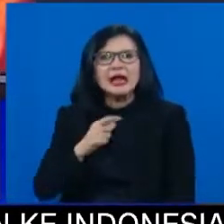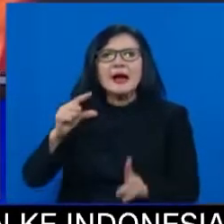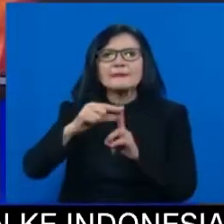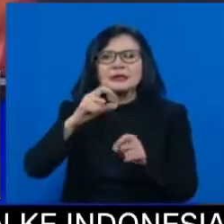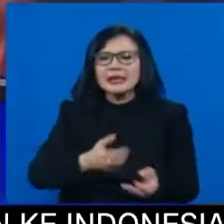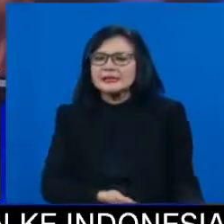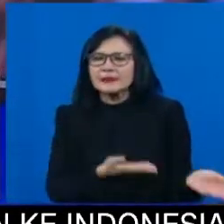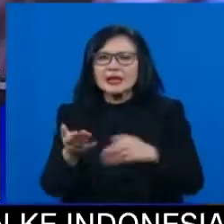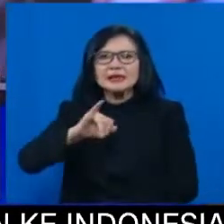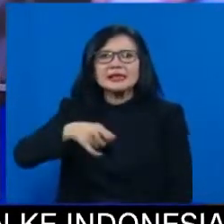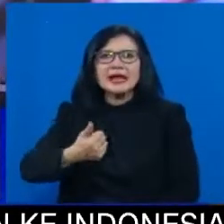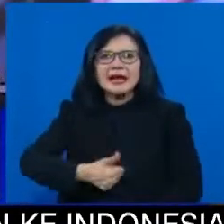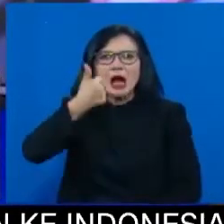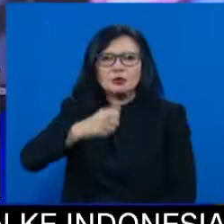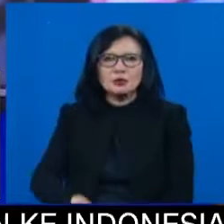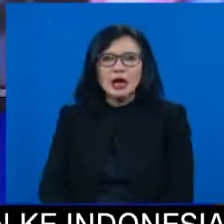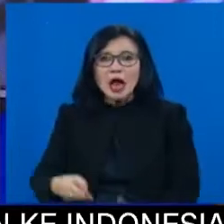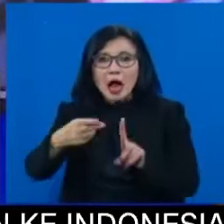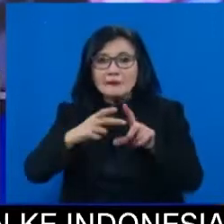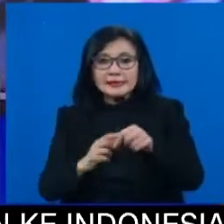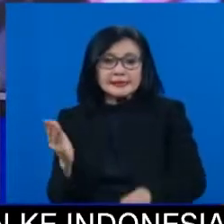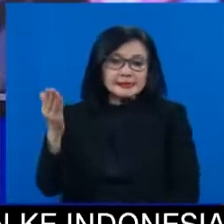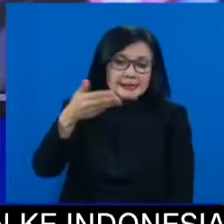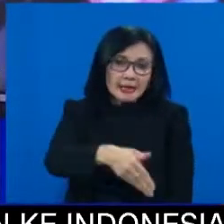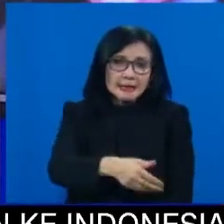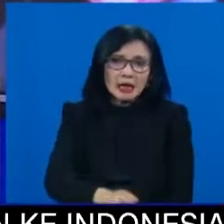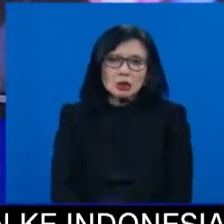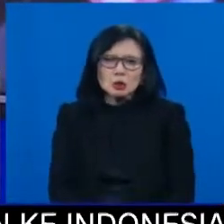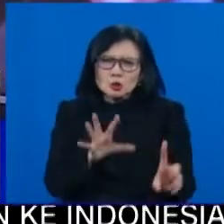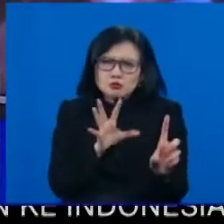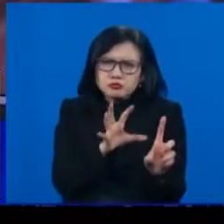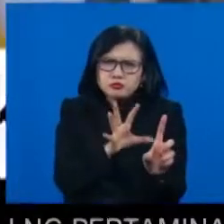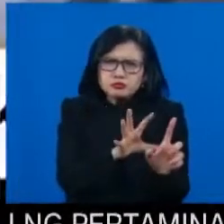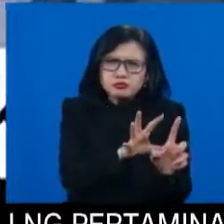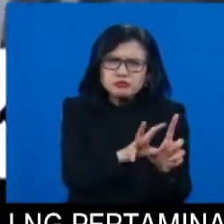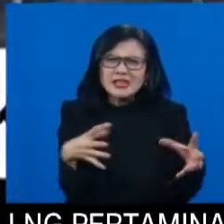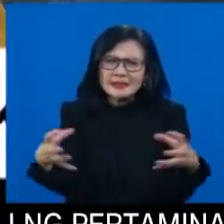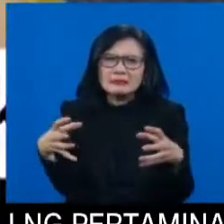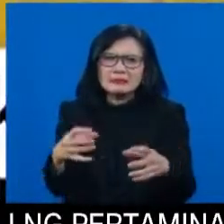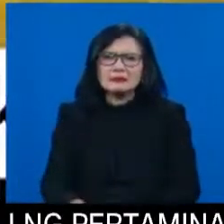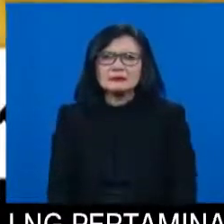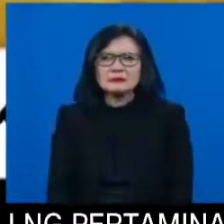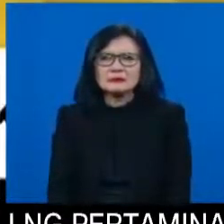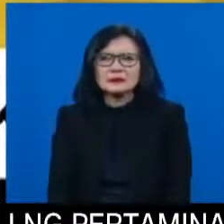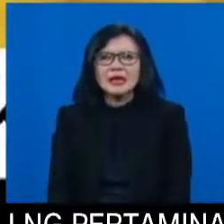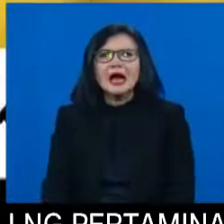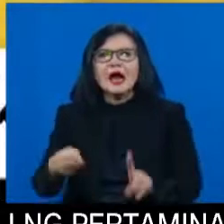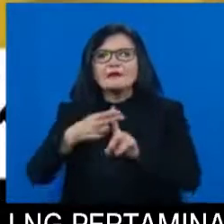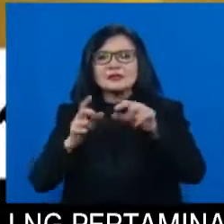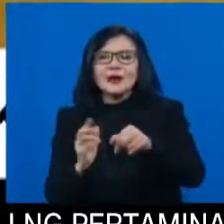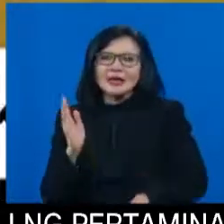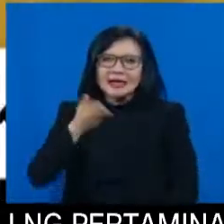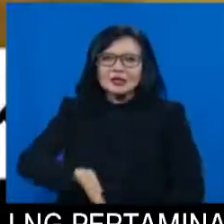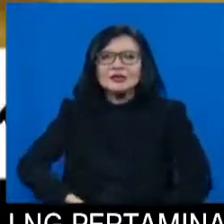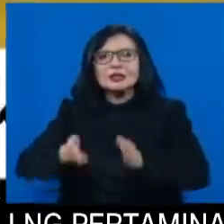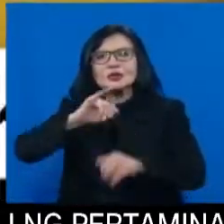kekejaksanagung kedatangan Sambu dan tersangka lain mendapat pengawalan ketat sambo tiba di gedung